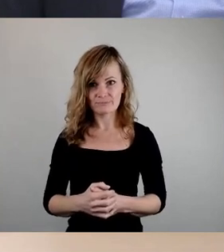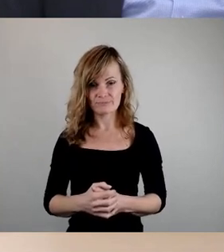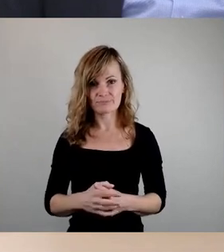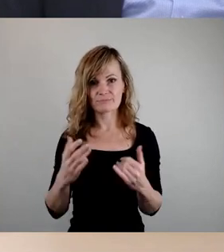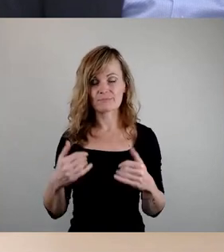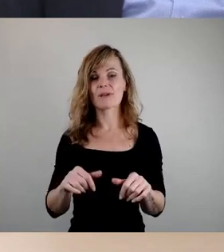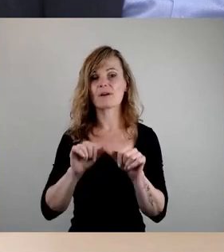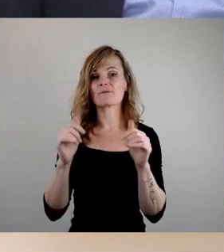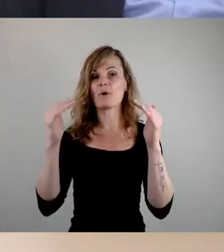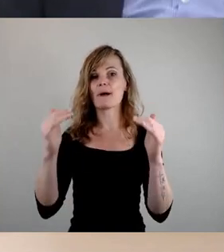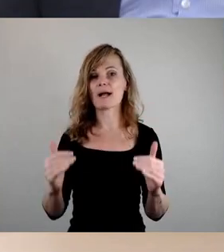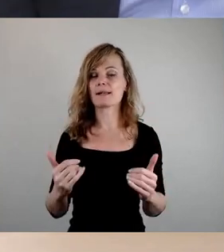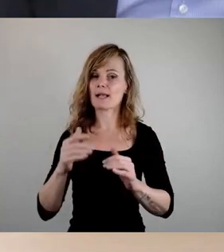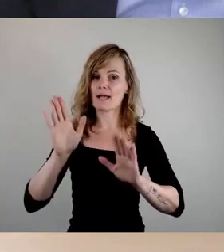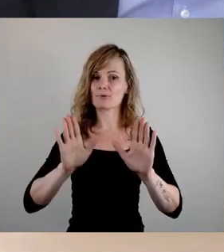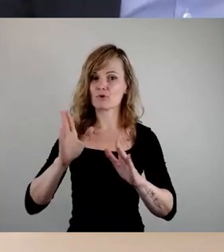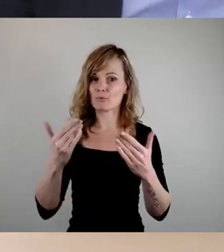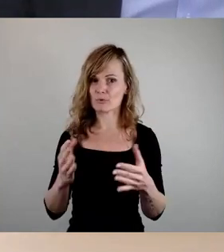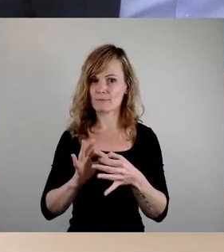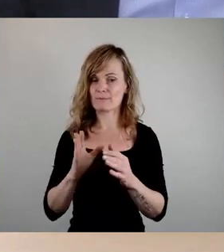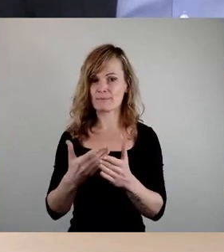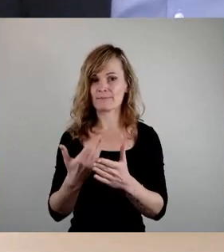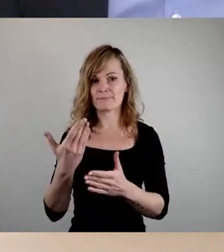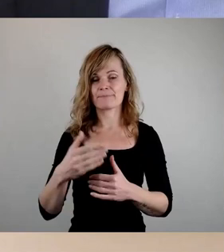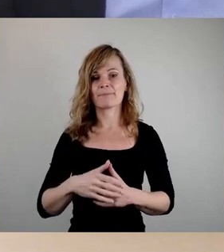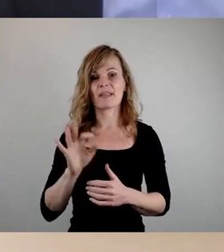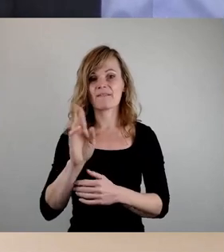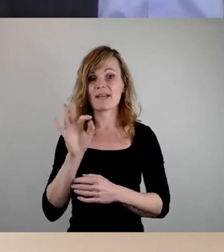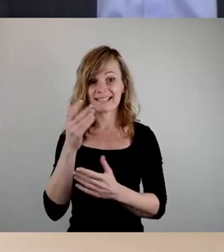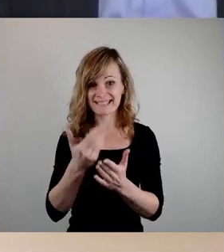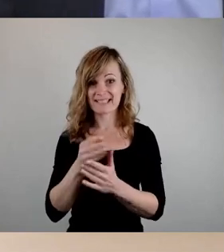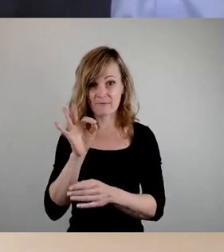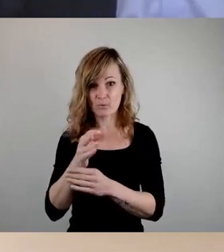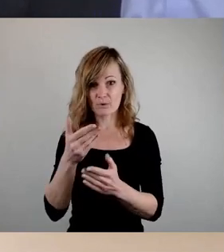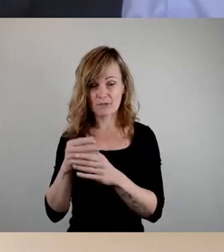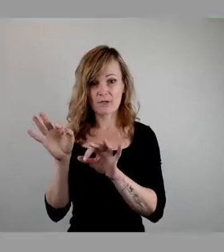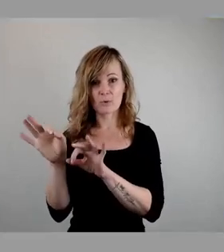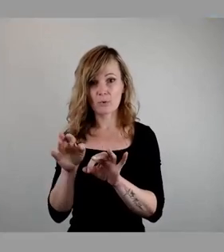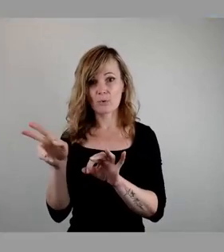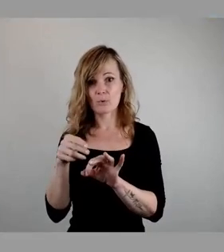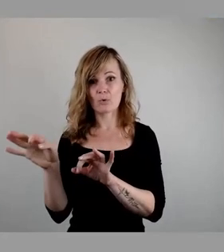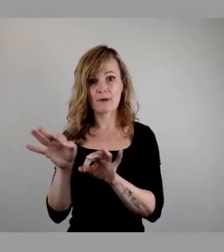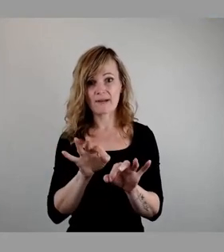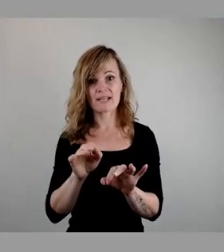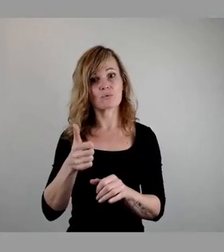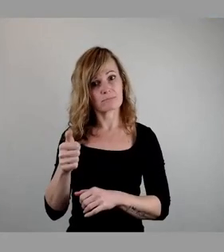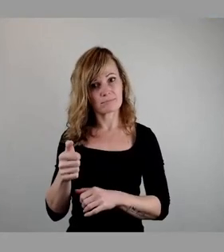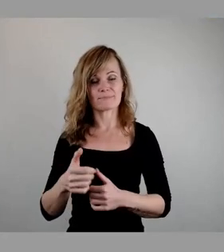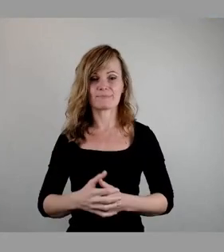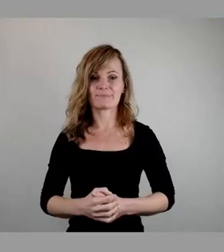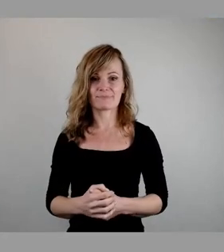kommen über den geschäftsordnenden Antrag. Wer für die Rücküberweisung ist, den bitte ich jetzt um das Stimmzeichen.